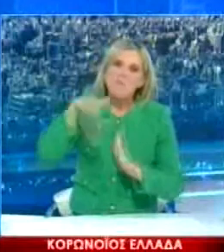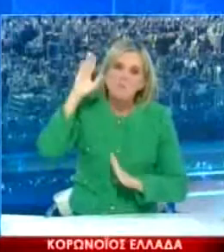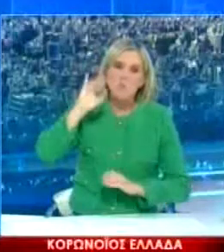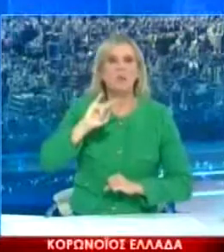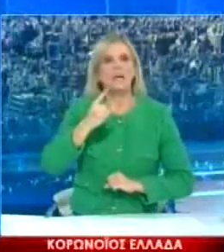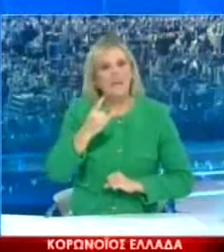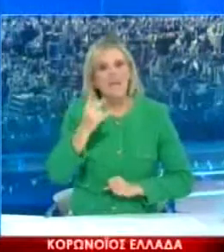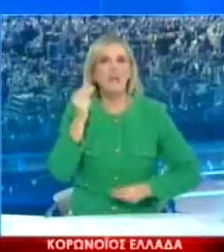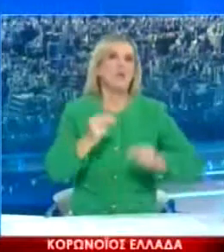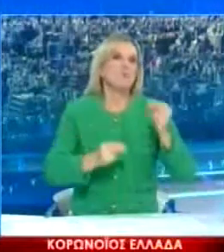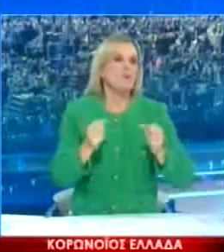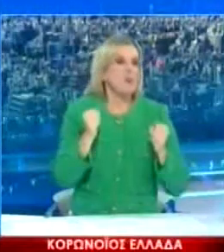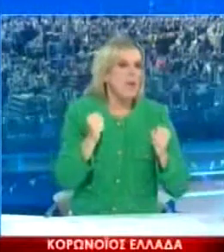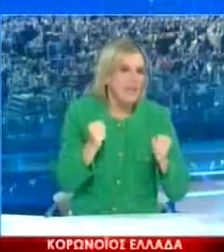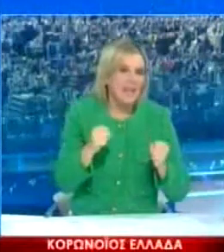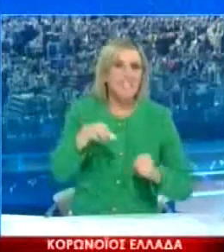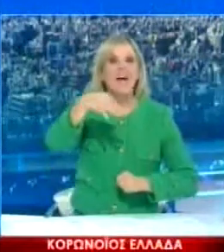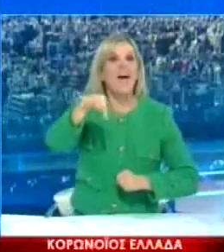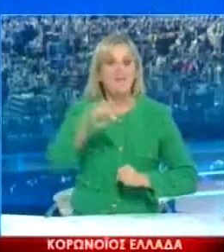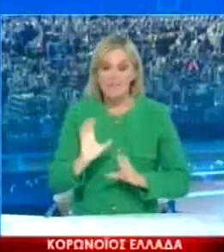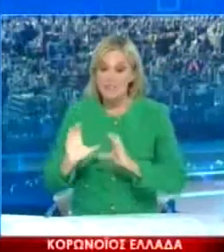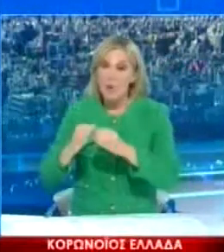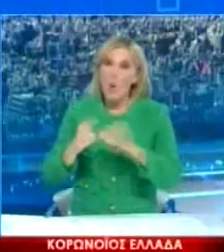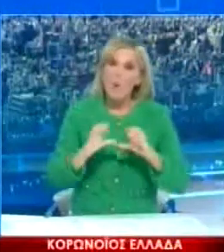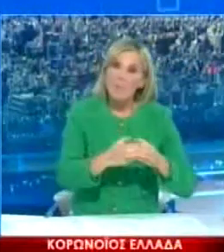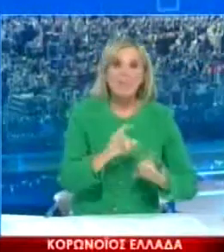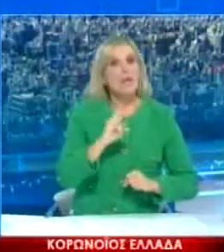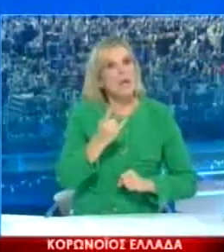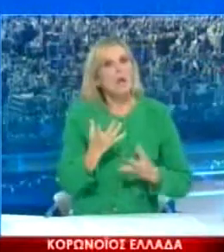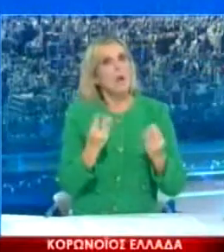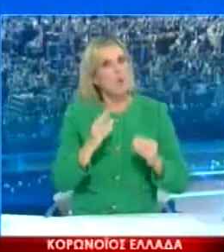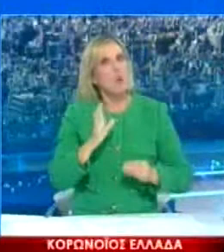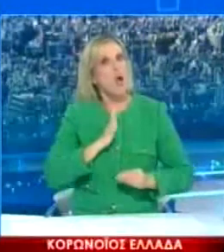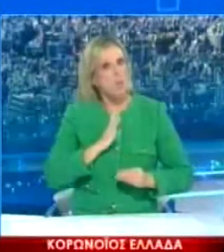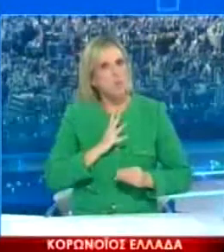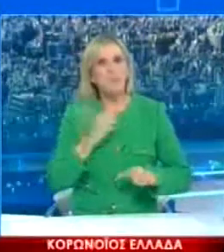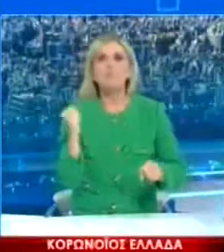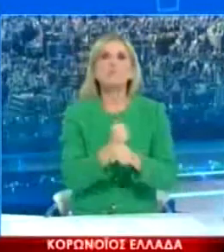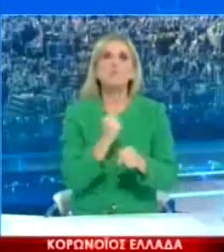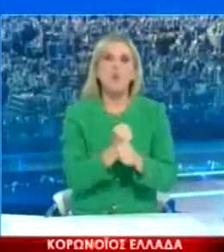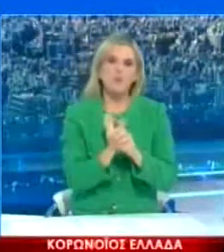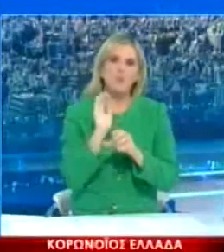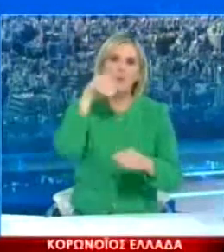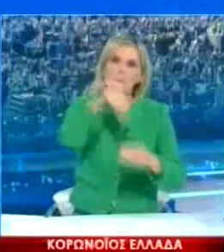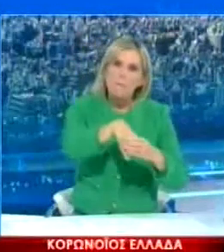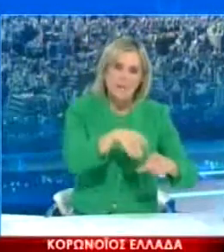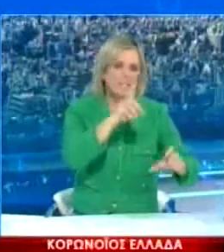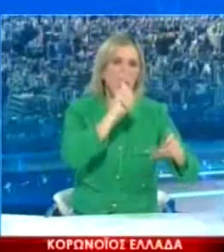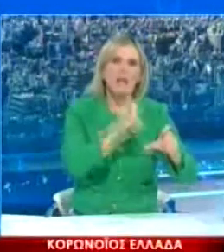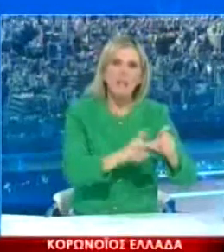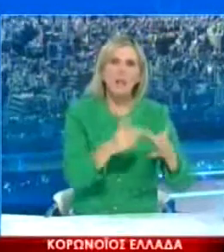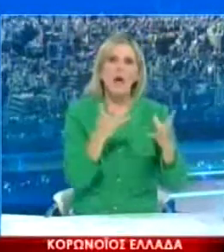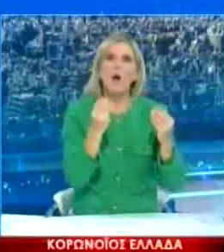που κινούνται σε χώρους εργασιακούς με αυξημένη έκθεση ή διαβίουν